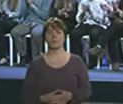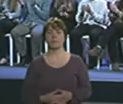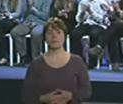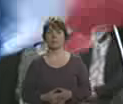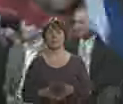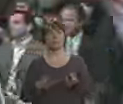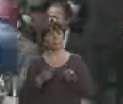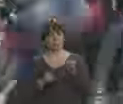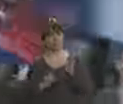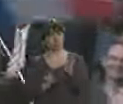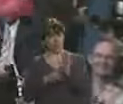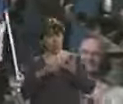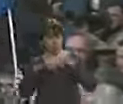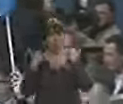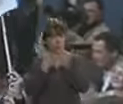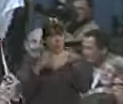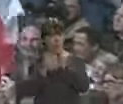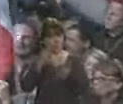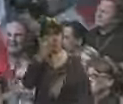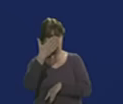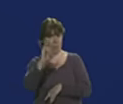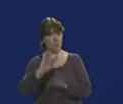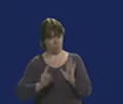peut-être que nous aussi, on a le droit de se réunir,